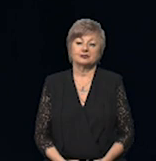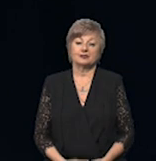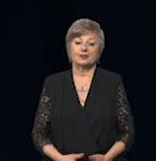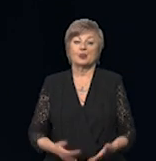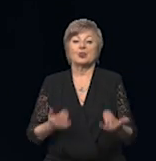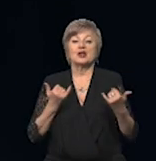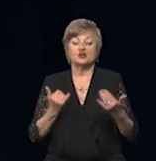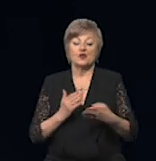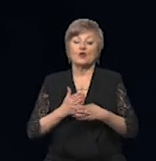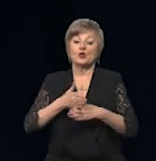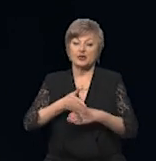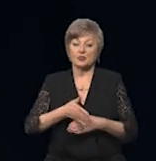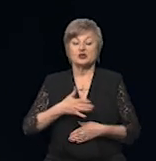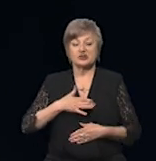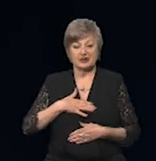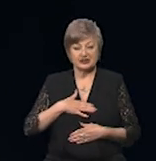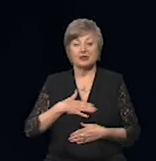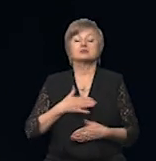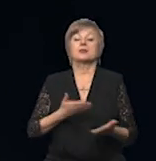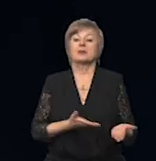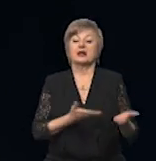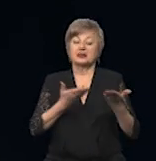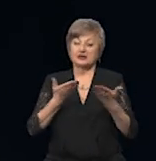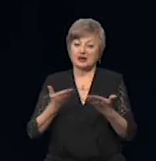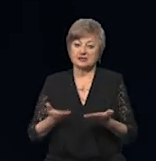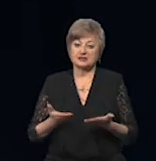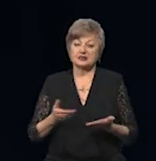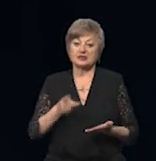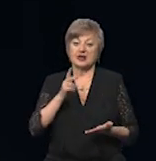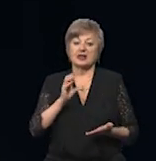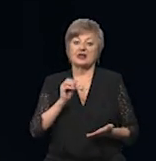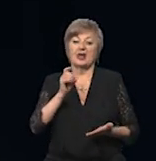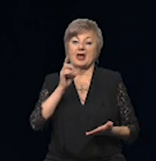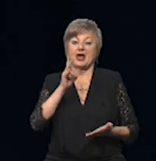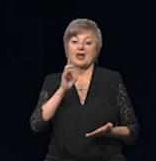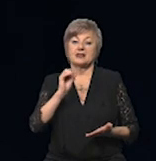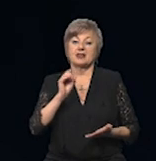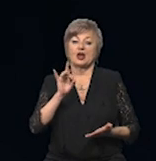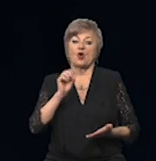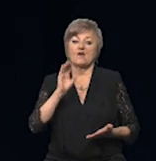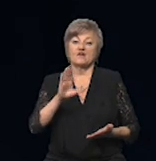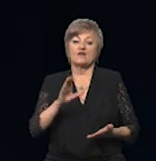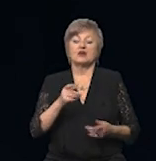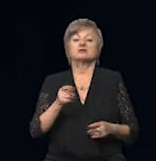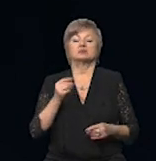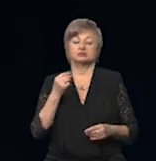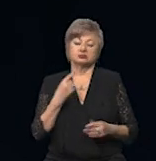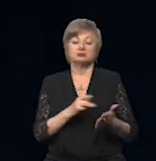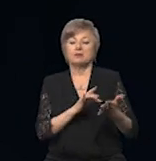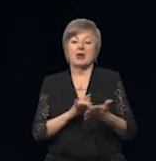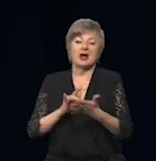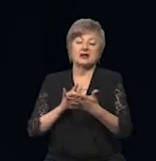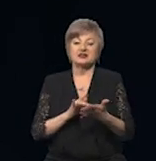Сьогодні в гості до програми «Рефрен» запросили Валерія Кемінова, запорізького колекціонера,